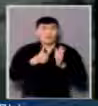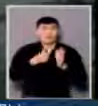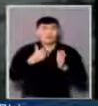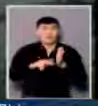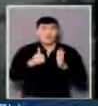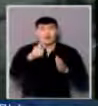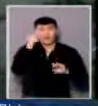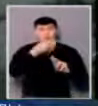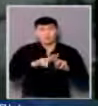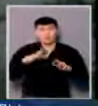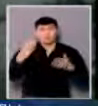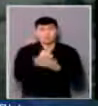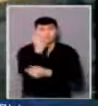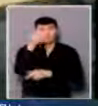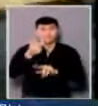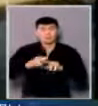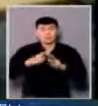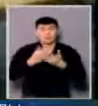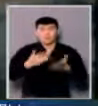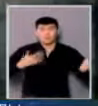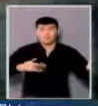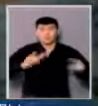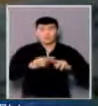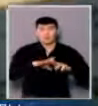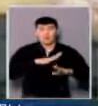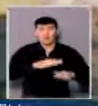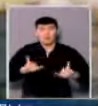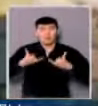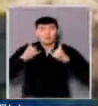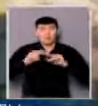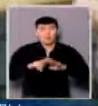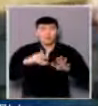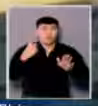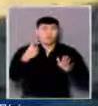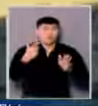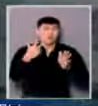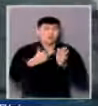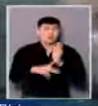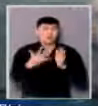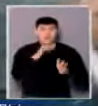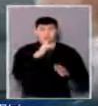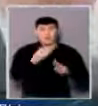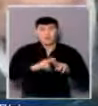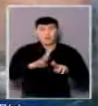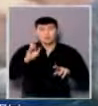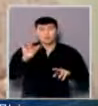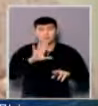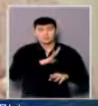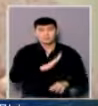году получил гран-при на региональном конкурсе дамбристов, посвященном 175-летию со дня рождения Курмангазы